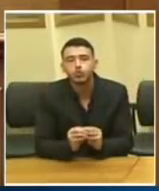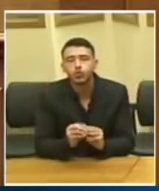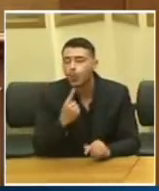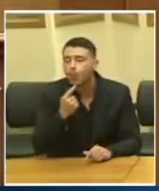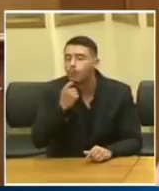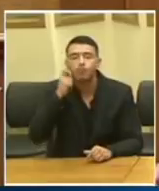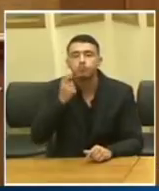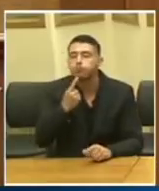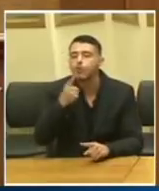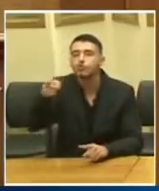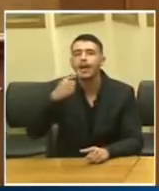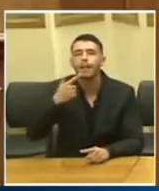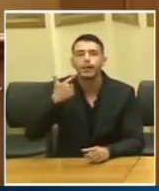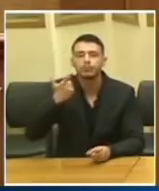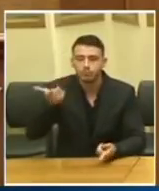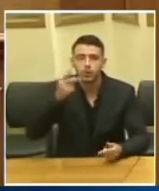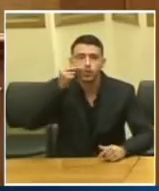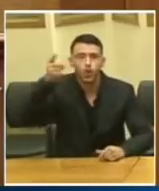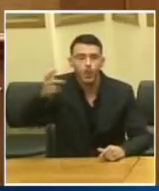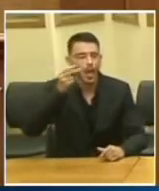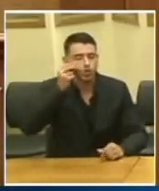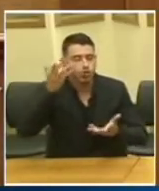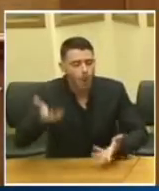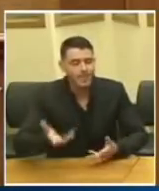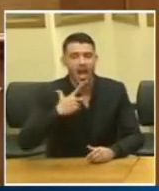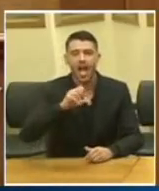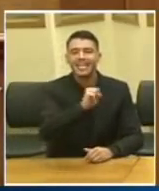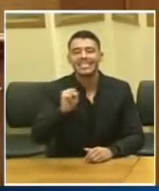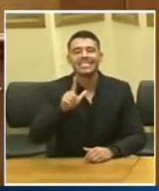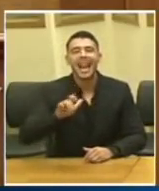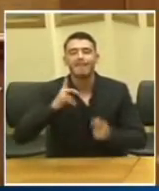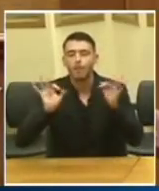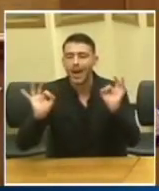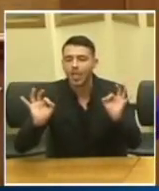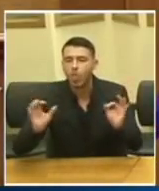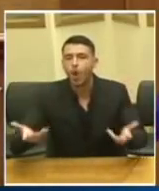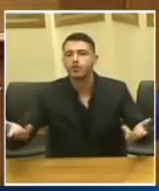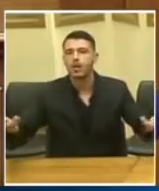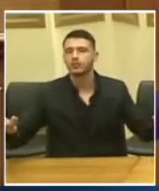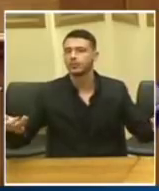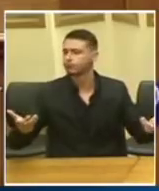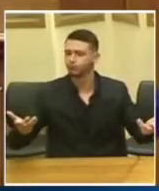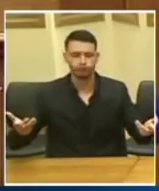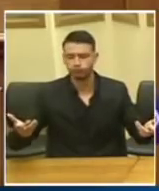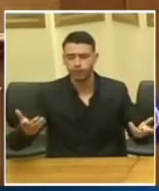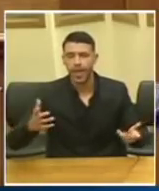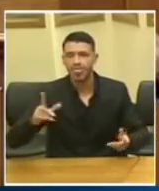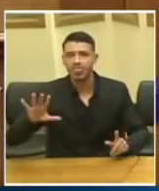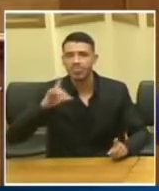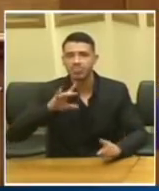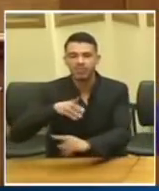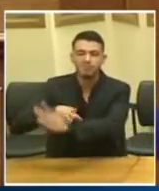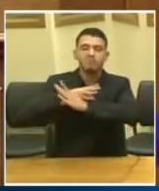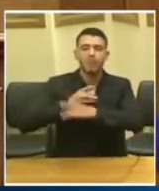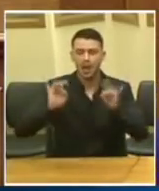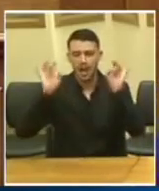Θέλετε Σλαβομακεδόνες, θέλετε Σκοπιανοί, δεν μας εμποδίζει κανένας με βάση αυτή τη συμφωνία σε ό,τι αφορά την εθνότητά